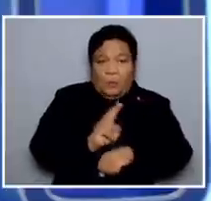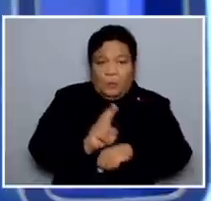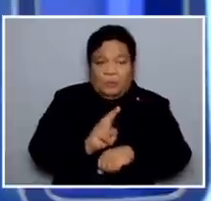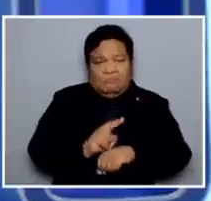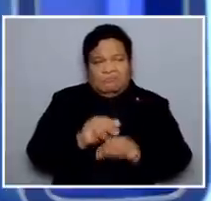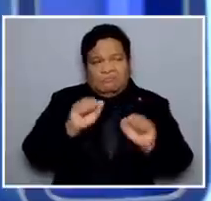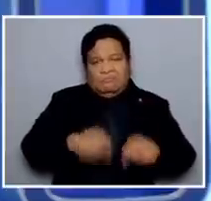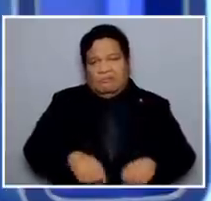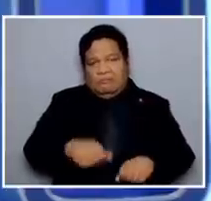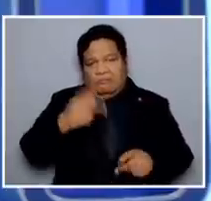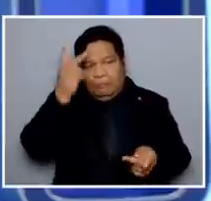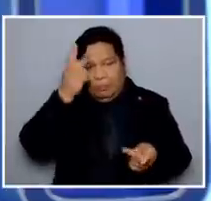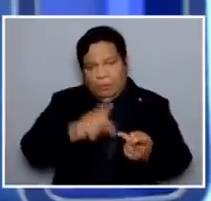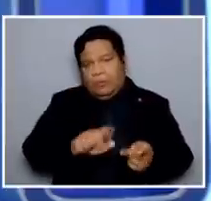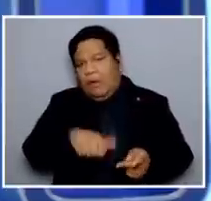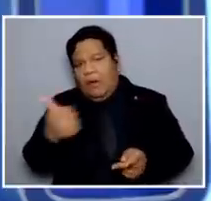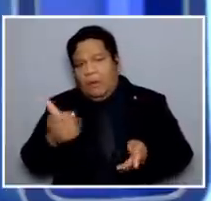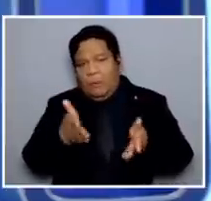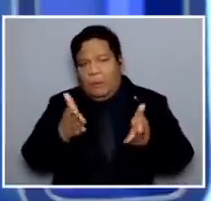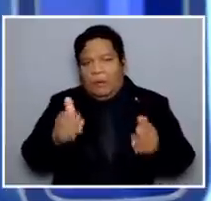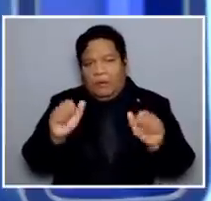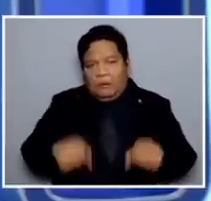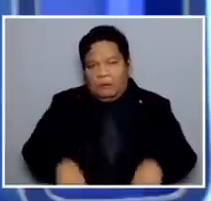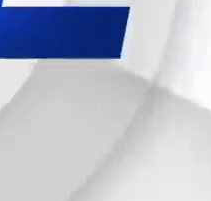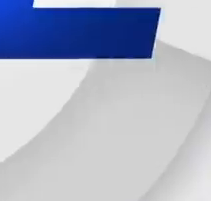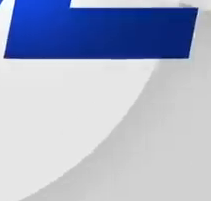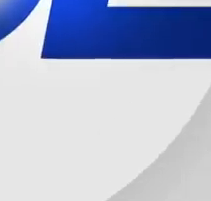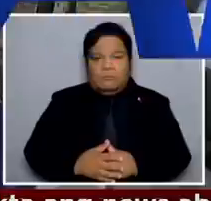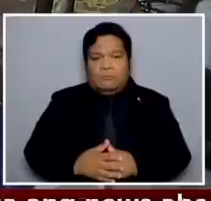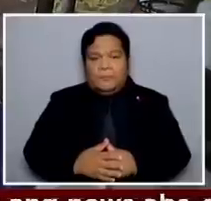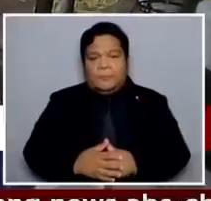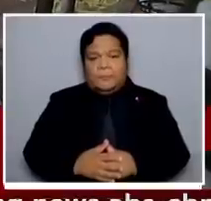bagay. Nagpapatrol, Alvin El Chico.